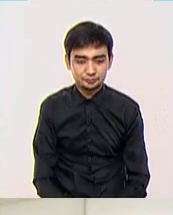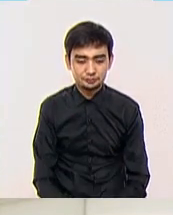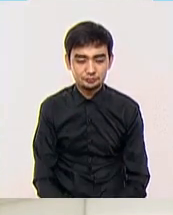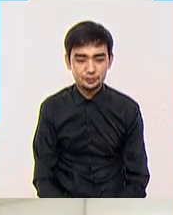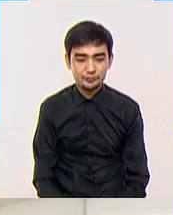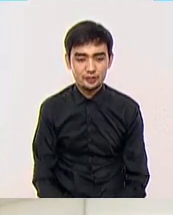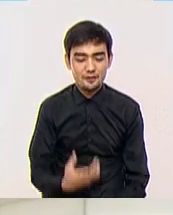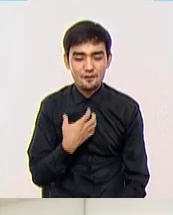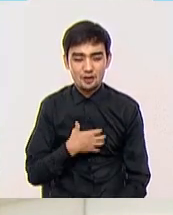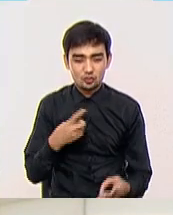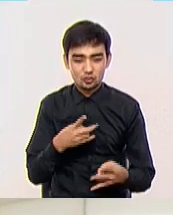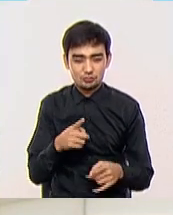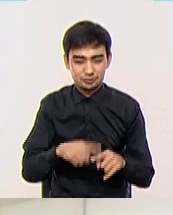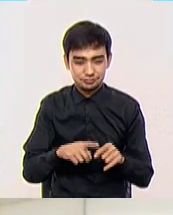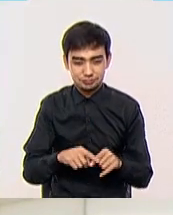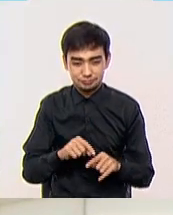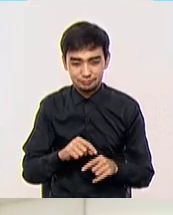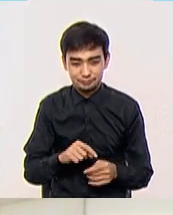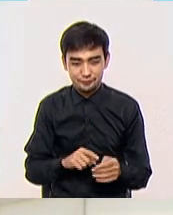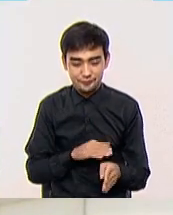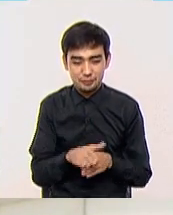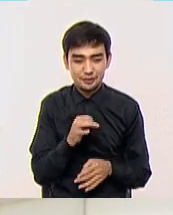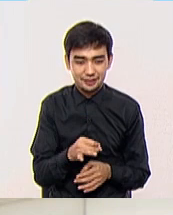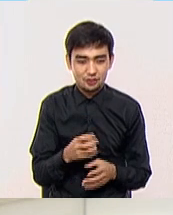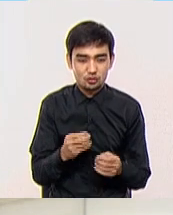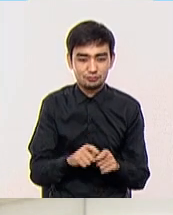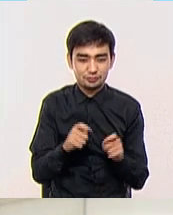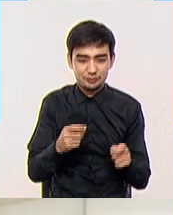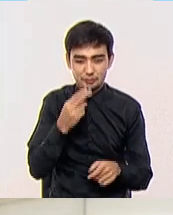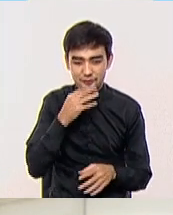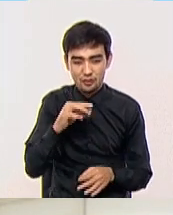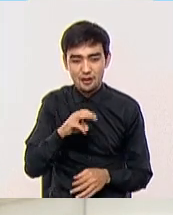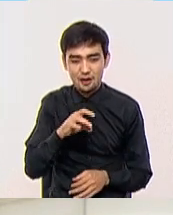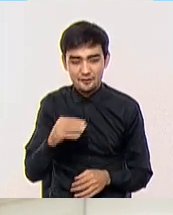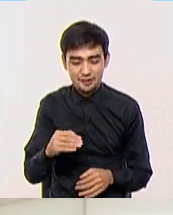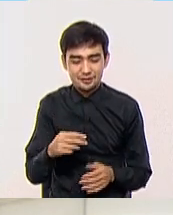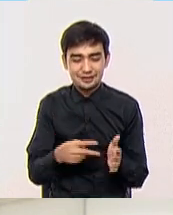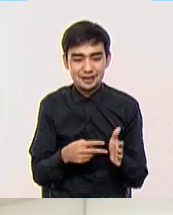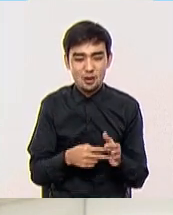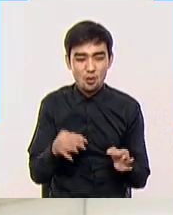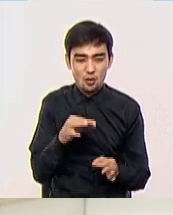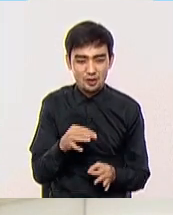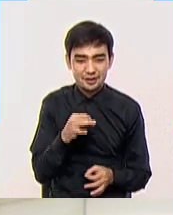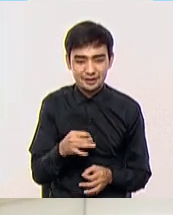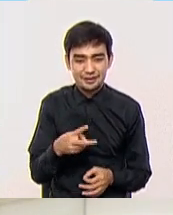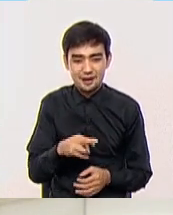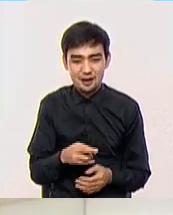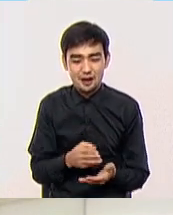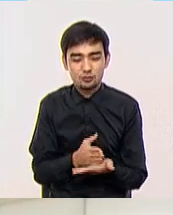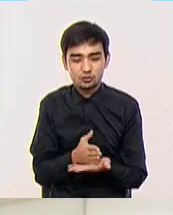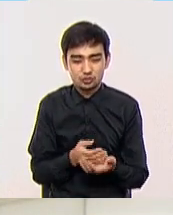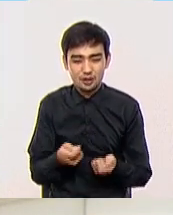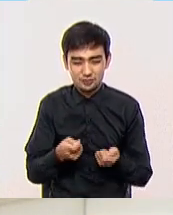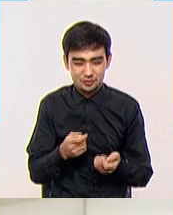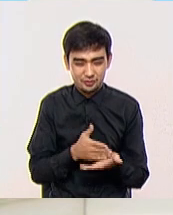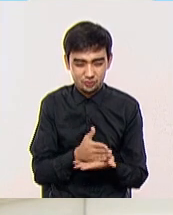не только ускорить их реализацию, но и создавать привлекательные тарифно-ценовые условия для обслуживания